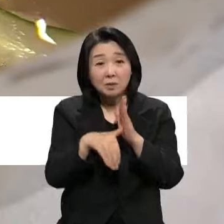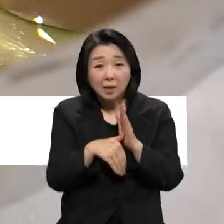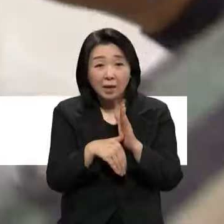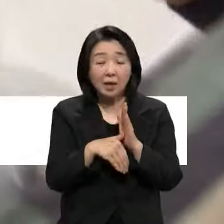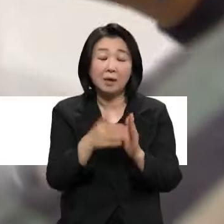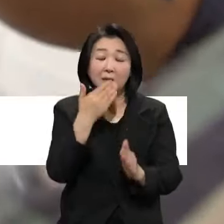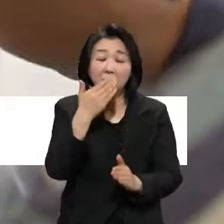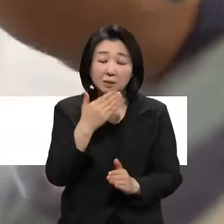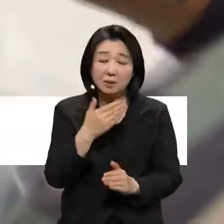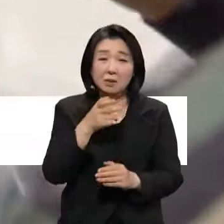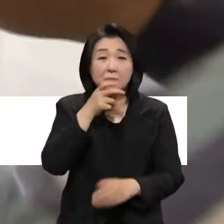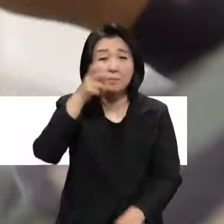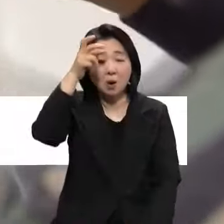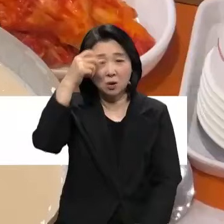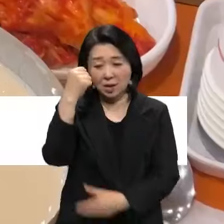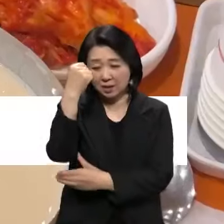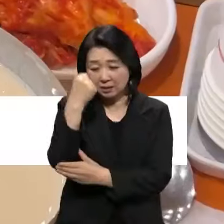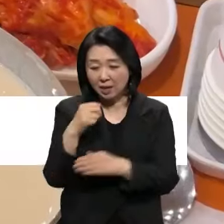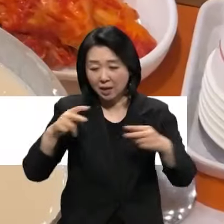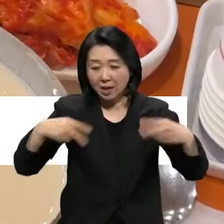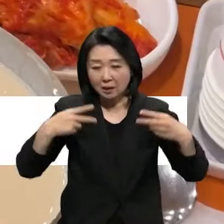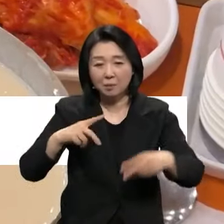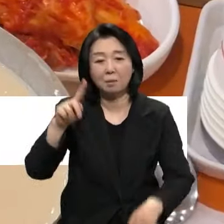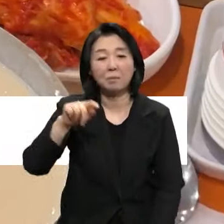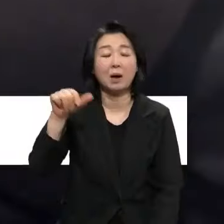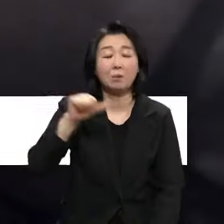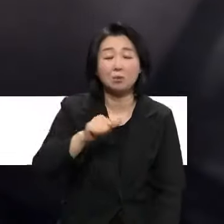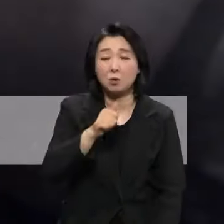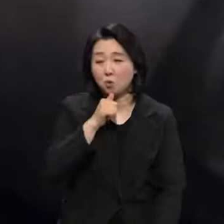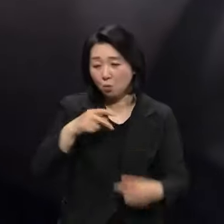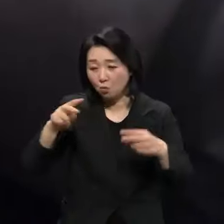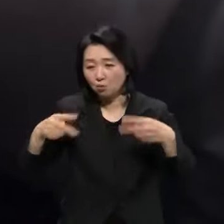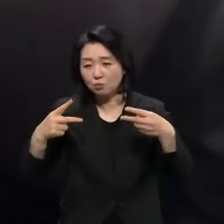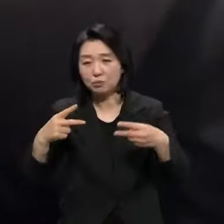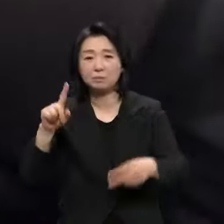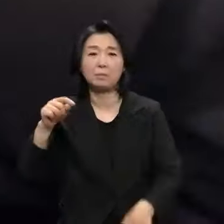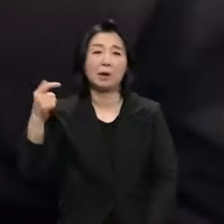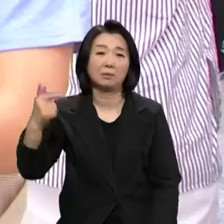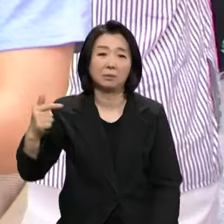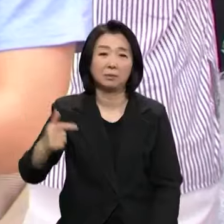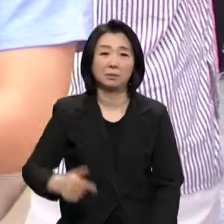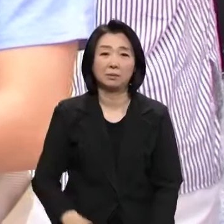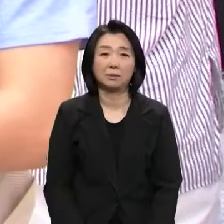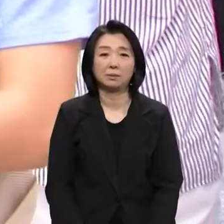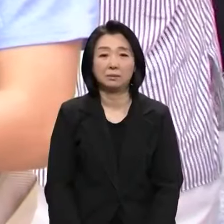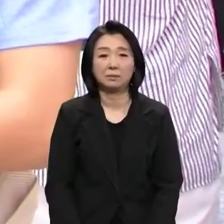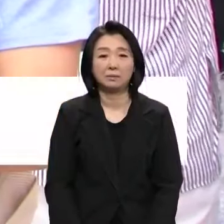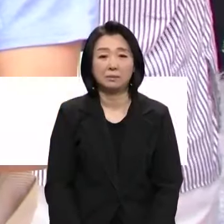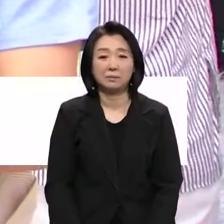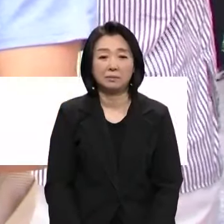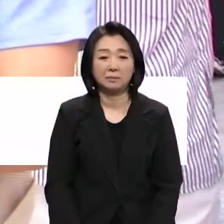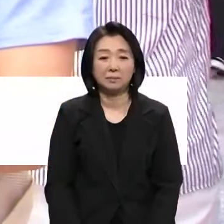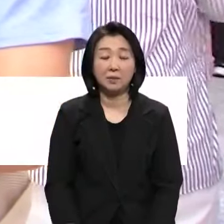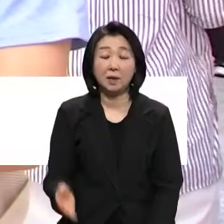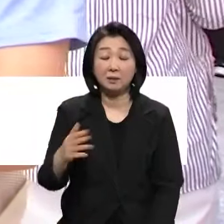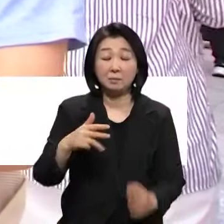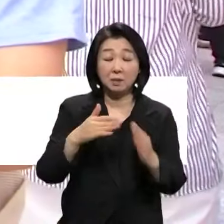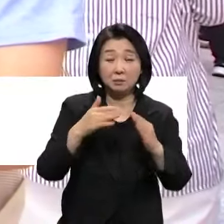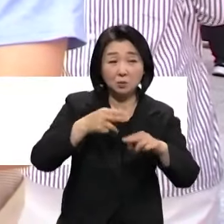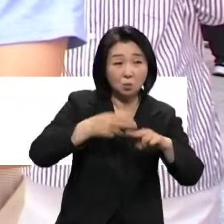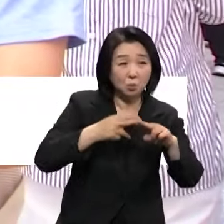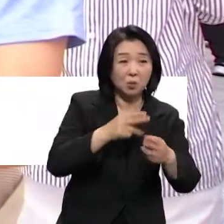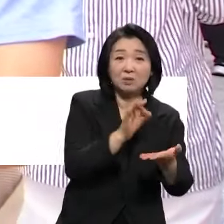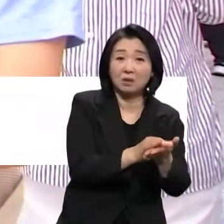그릇 가격은 이제 15,000원. 콩국수는 16,000원에 달합니다. 그래도 집에서 해먹는 게 더